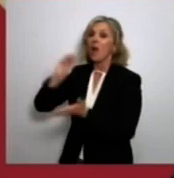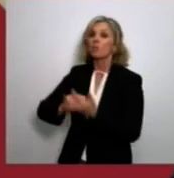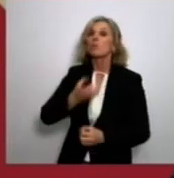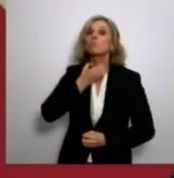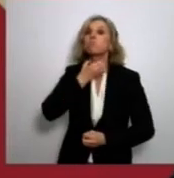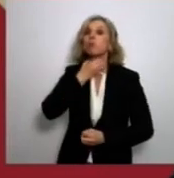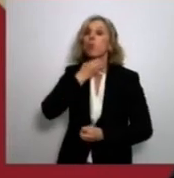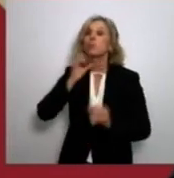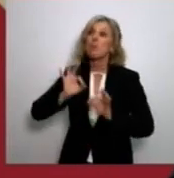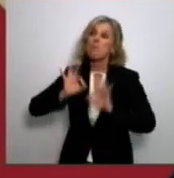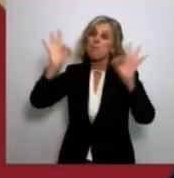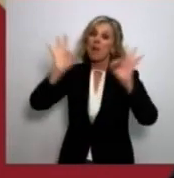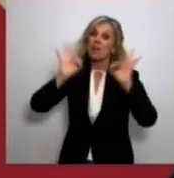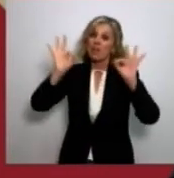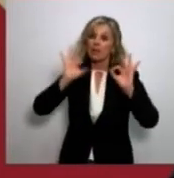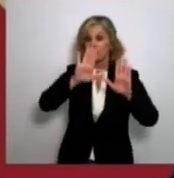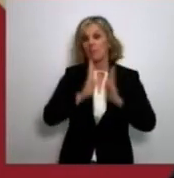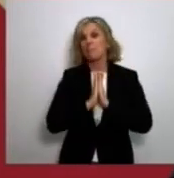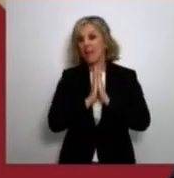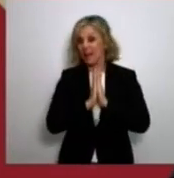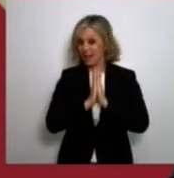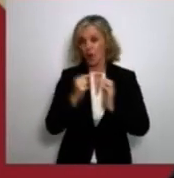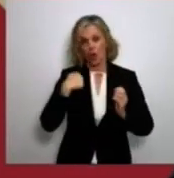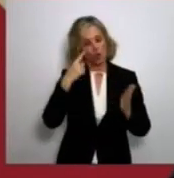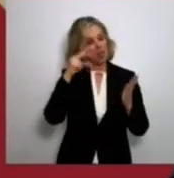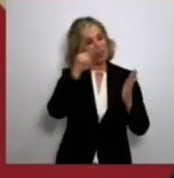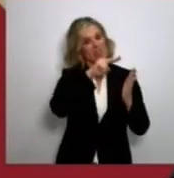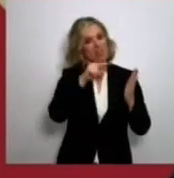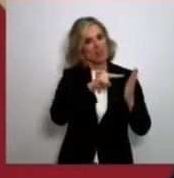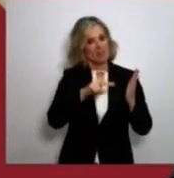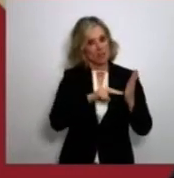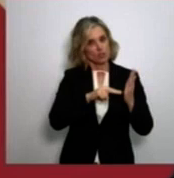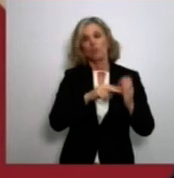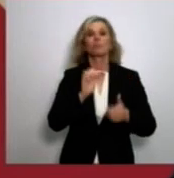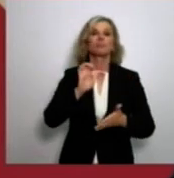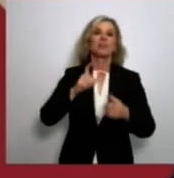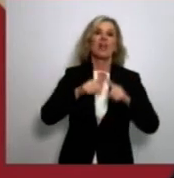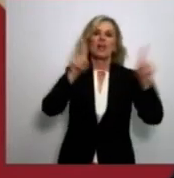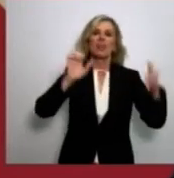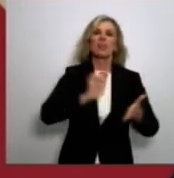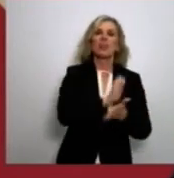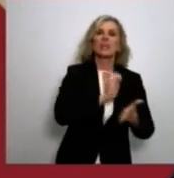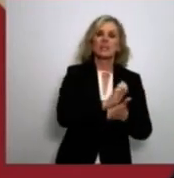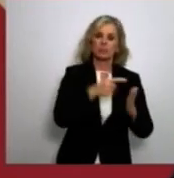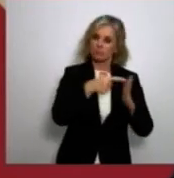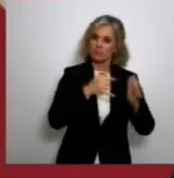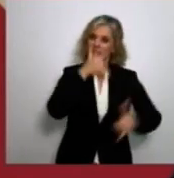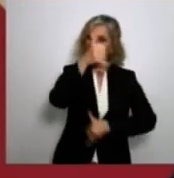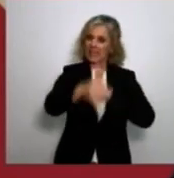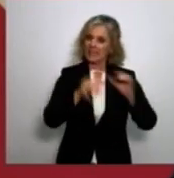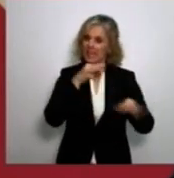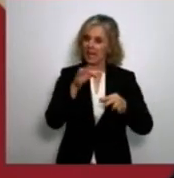μου επιτρέψετε να διαβάσω ένα δελτίο τύπου, το οποίο θα σηκωθεί και στην σελίδα μας σε λίγο, στο